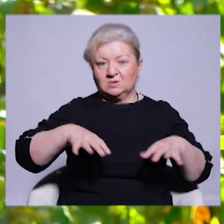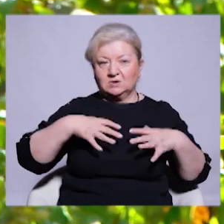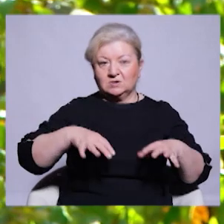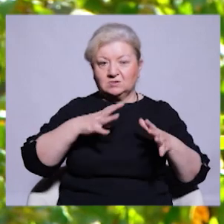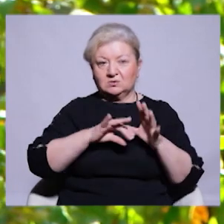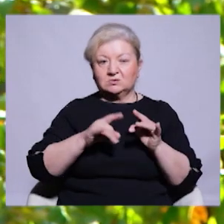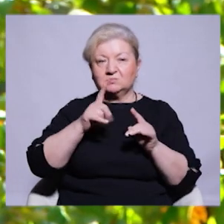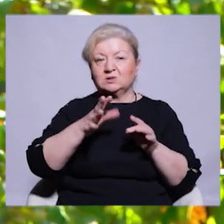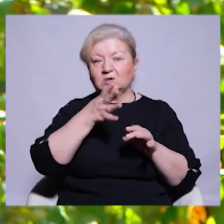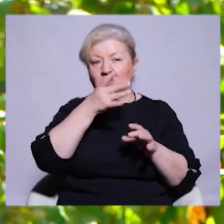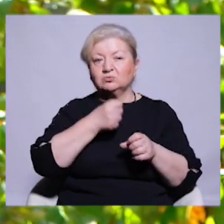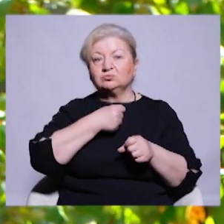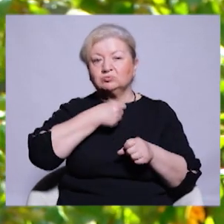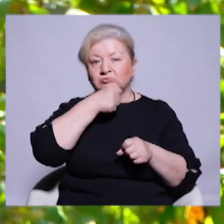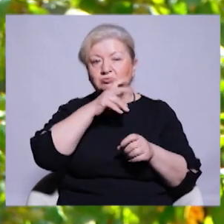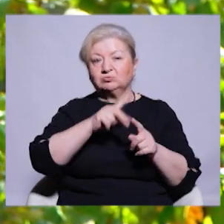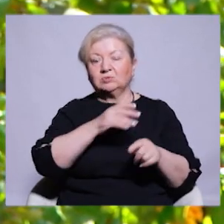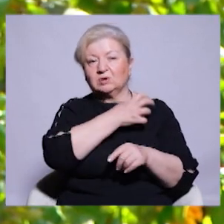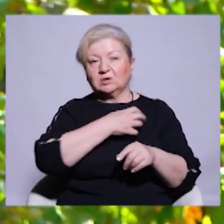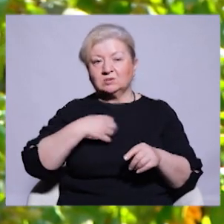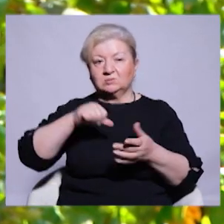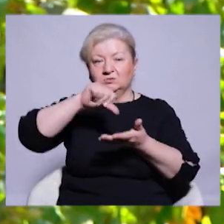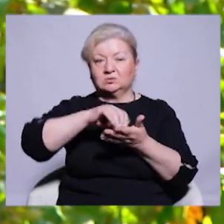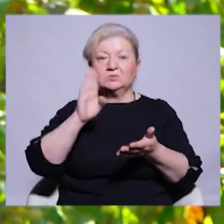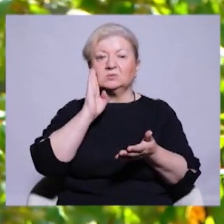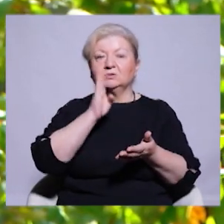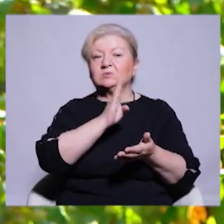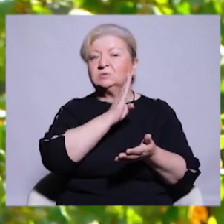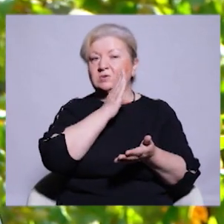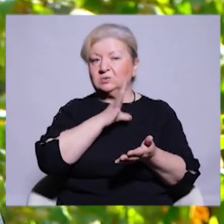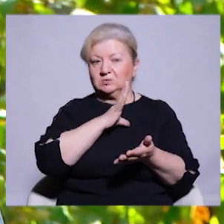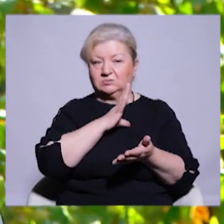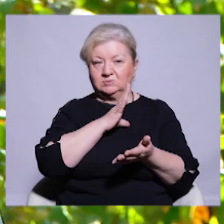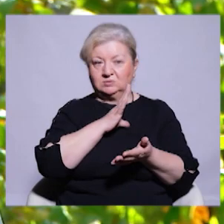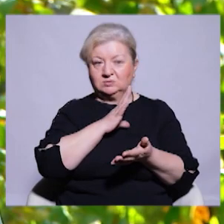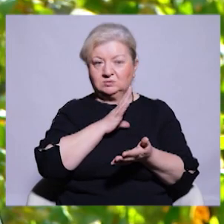მის სრულწლოვანებამდე ტახტს განაგებდა დედამისი